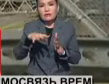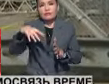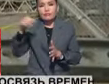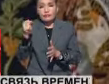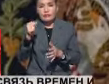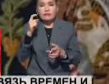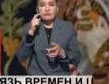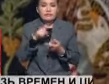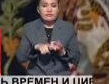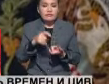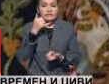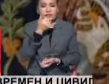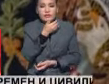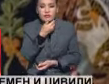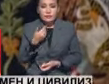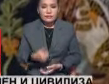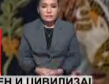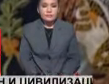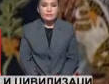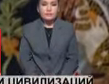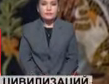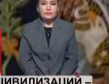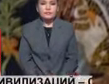и связи.